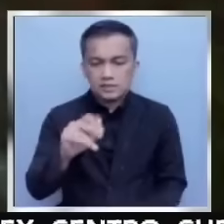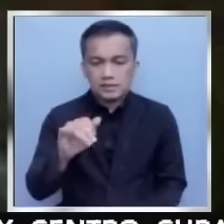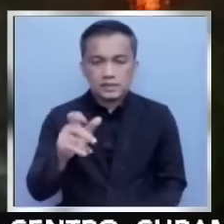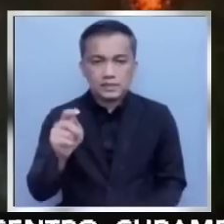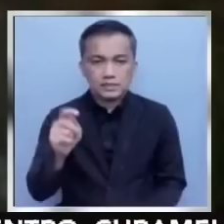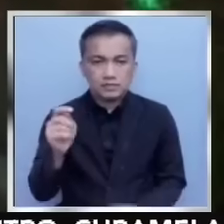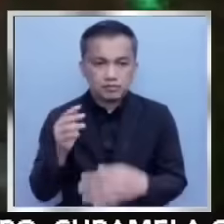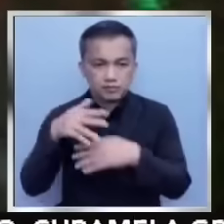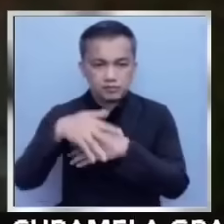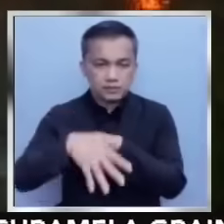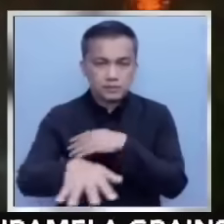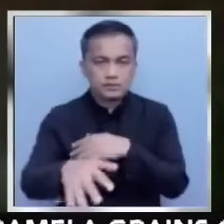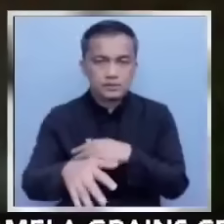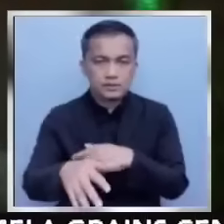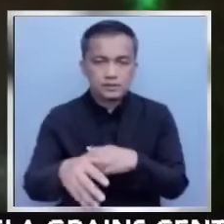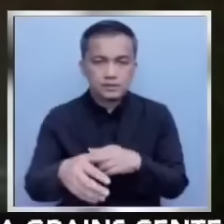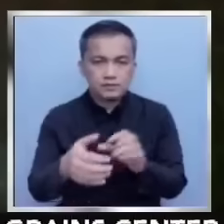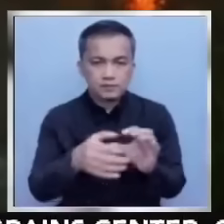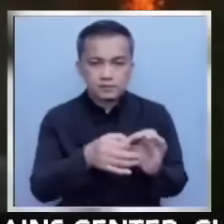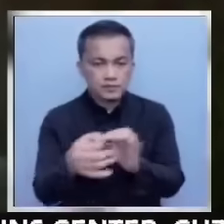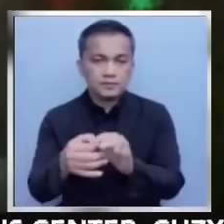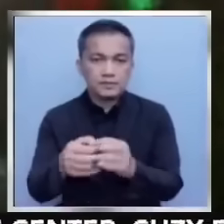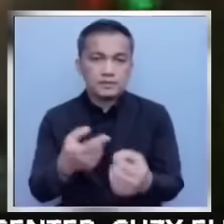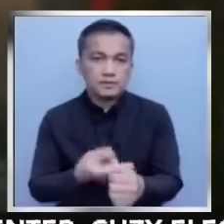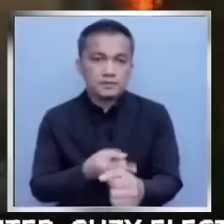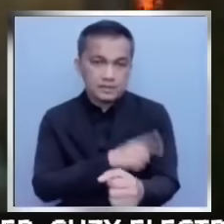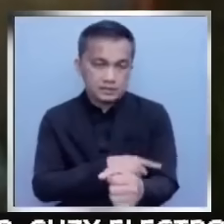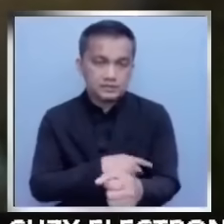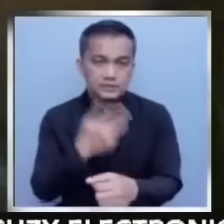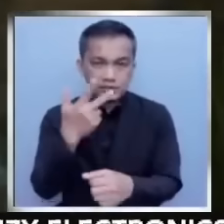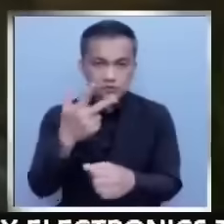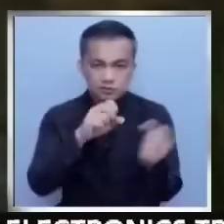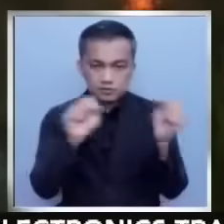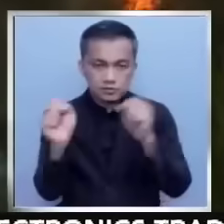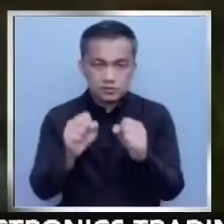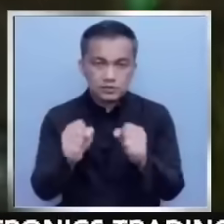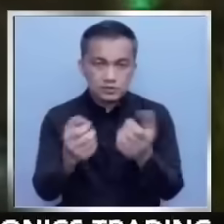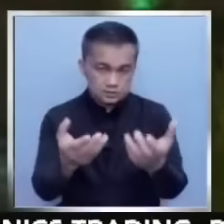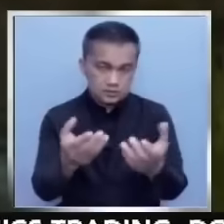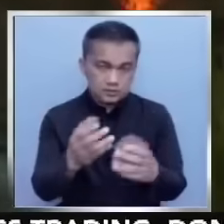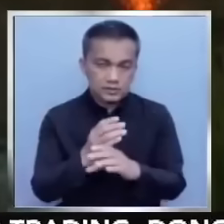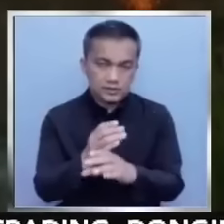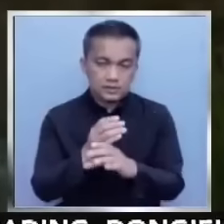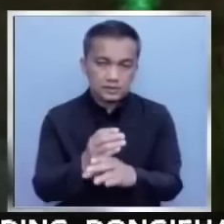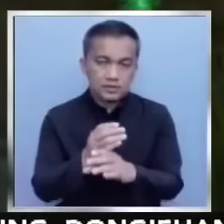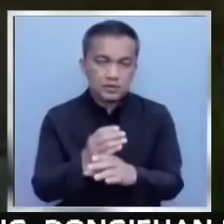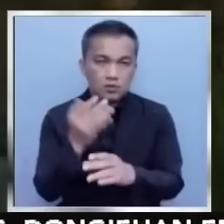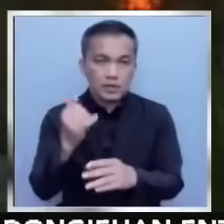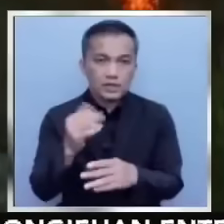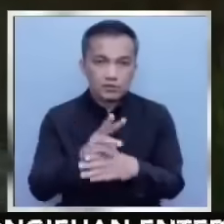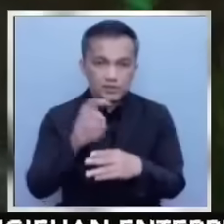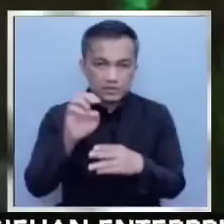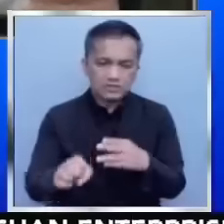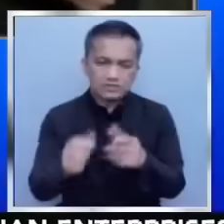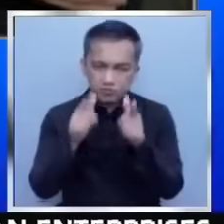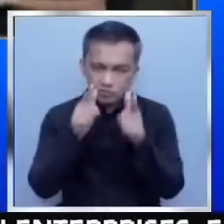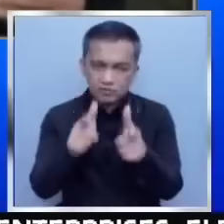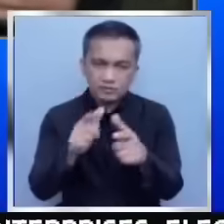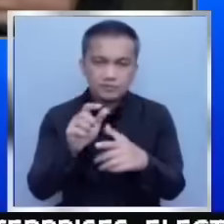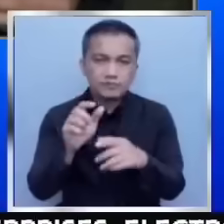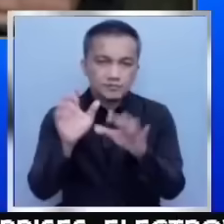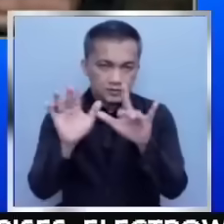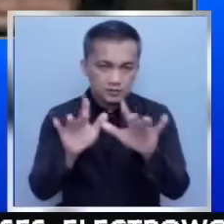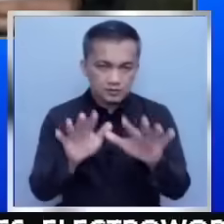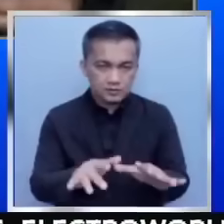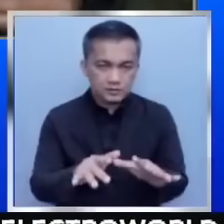tatlong bagyo. Kaya mga kapuso, mag-ingat dahil ang weekend natin mukhang magiging maulan. Huling namataan ng pag-asa ang bagyong